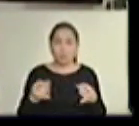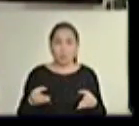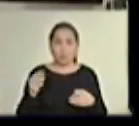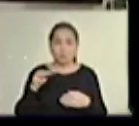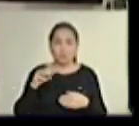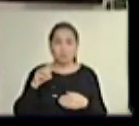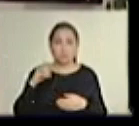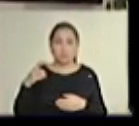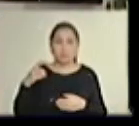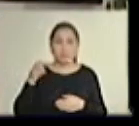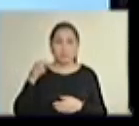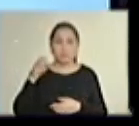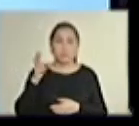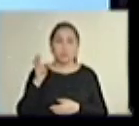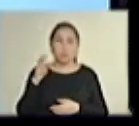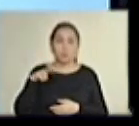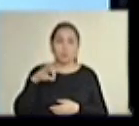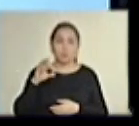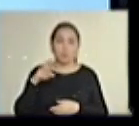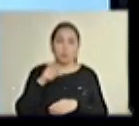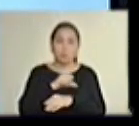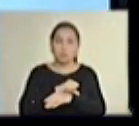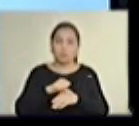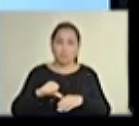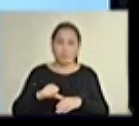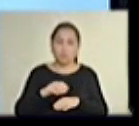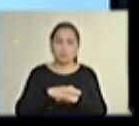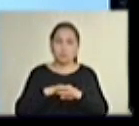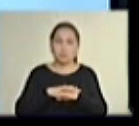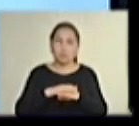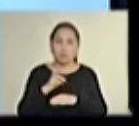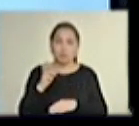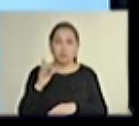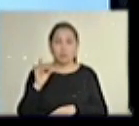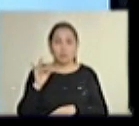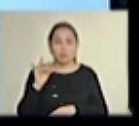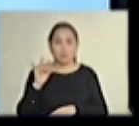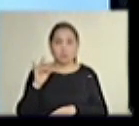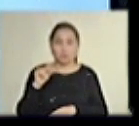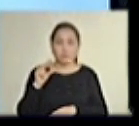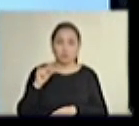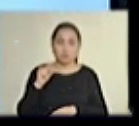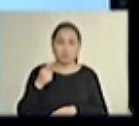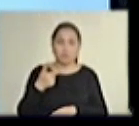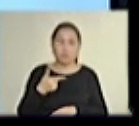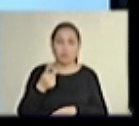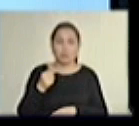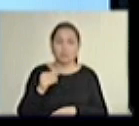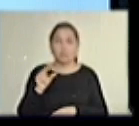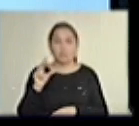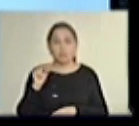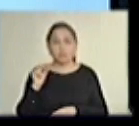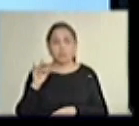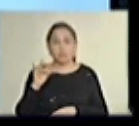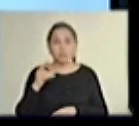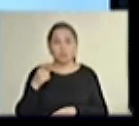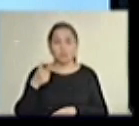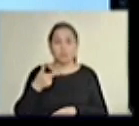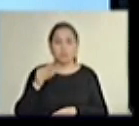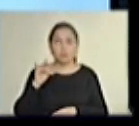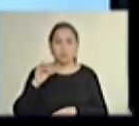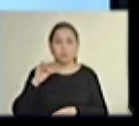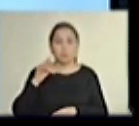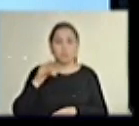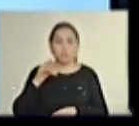mexanizmlardan blok, qiyatekslik, richak, vint, pona hamda chig'riq haqida ma'lumotlarga ega